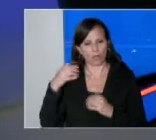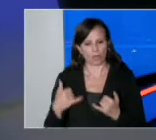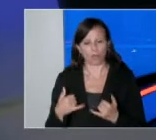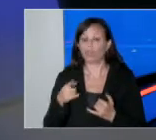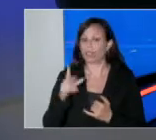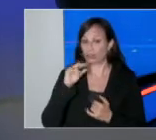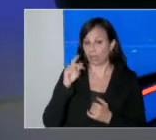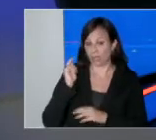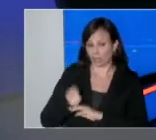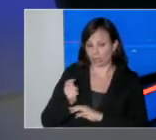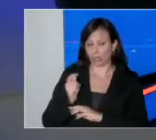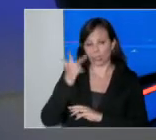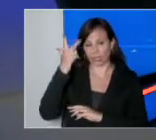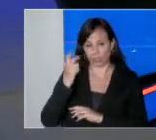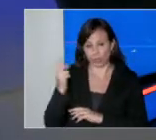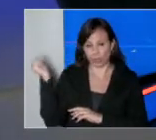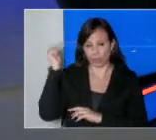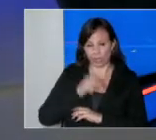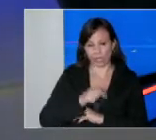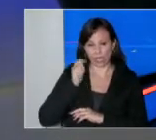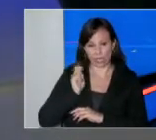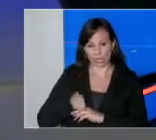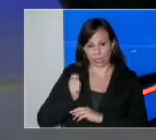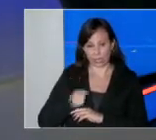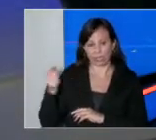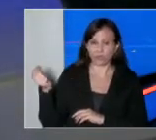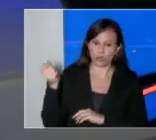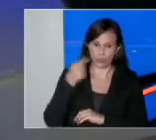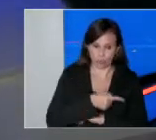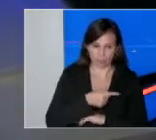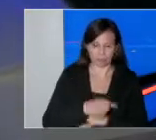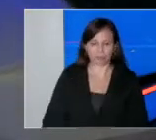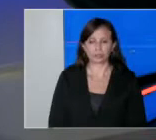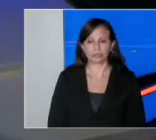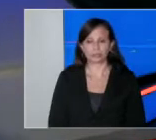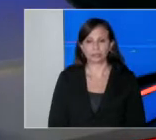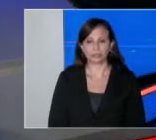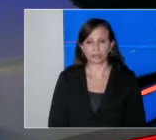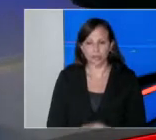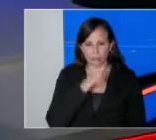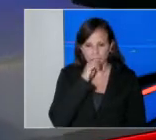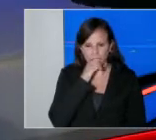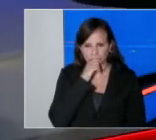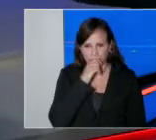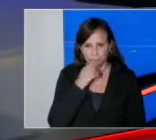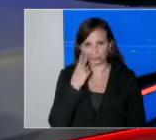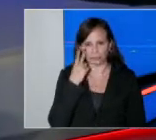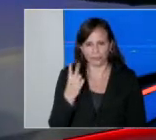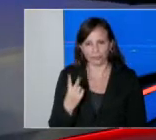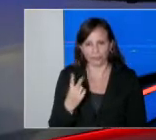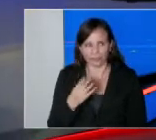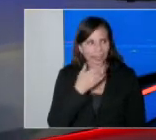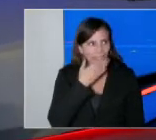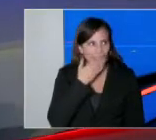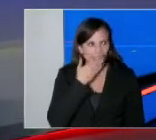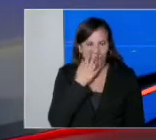את הכנסת, זה צפוי להגיע לכנסת, כנראה שהשבוע כבר זה לא יגיע, אלא בשבוע הבא, שם אנחנו רואים כיסא התנגדות גם מצד חברי כנסת, אתמול גבי